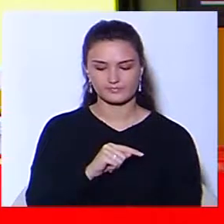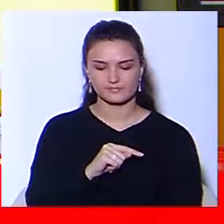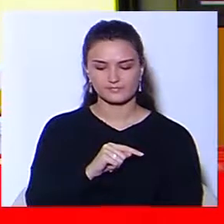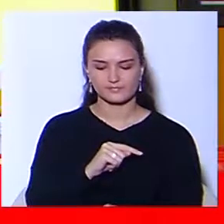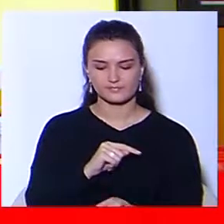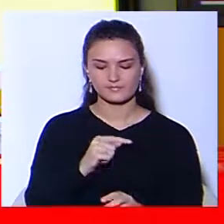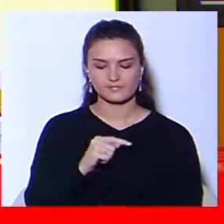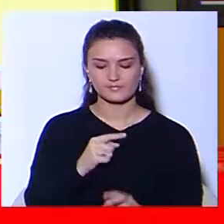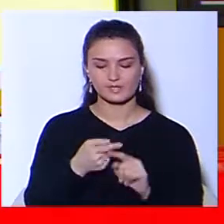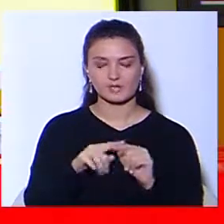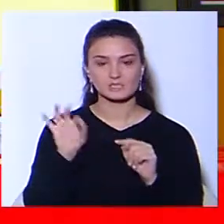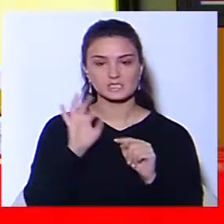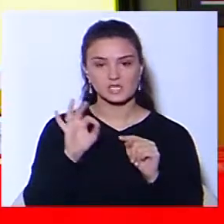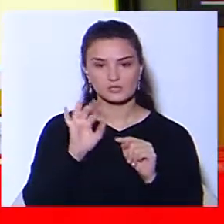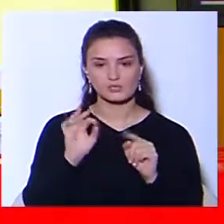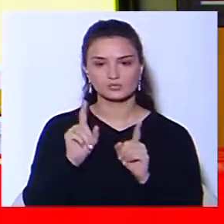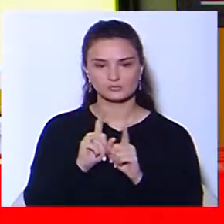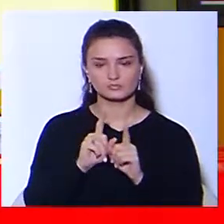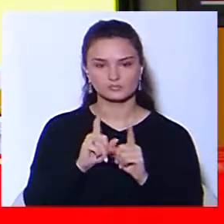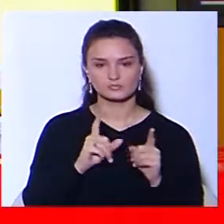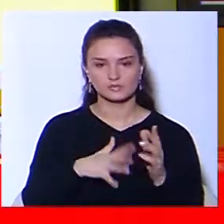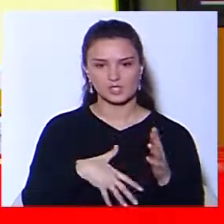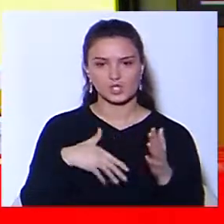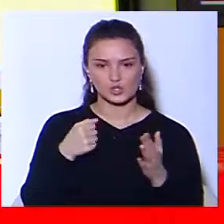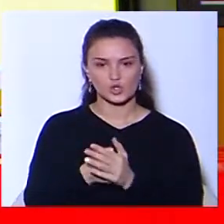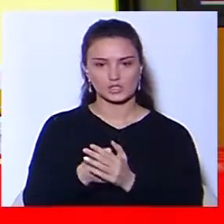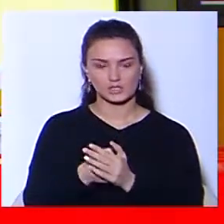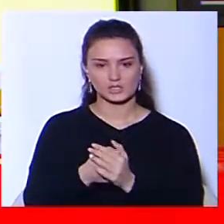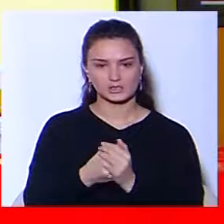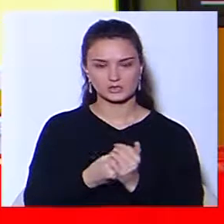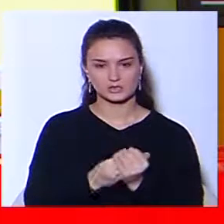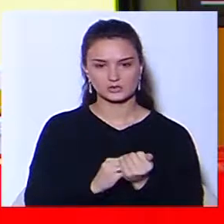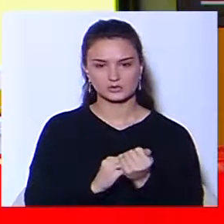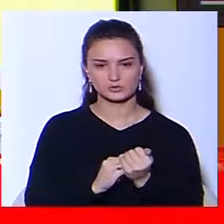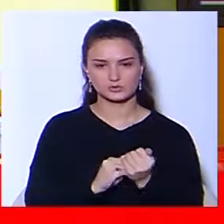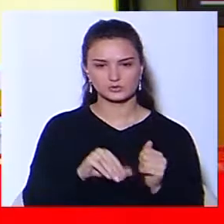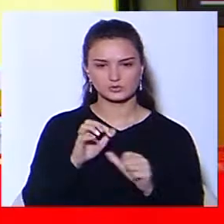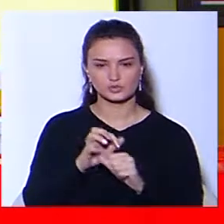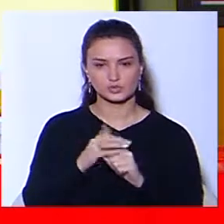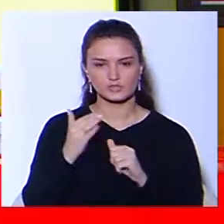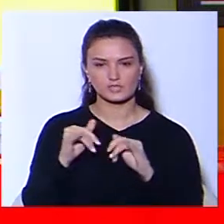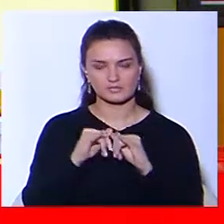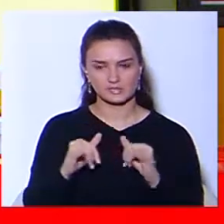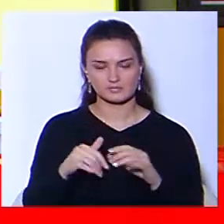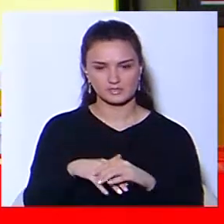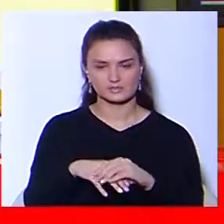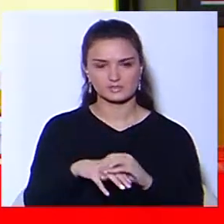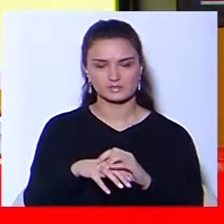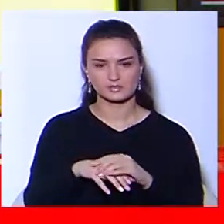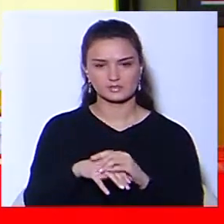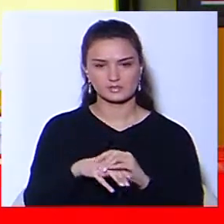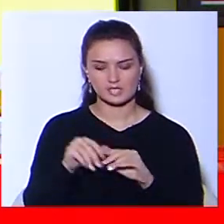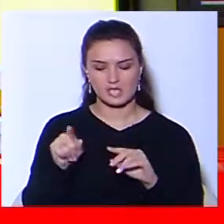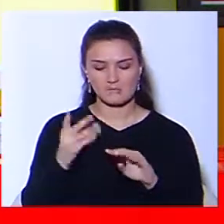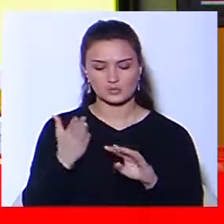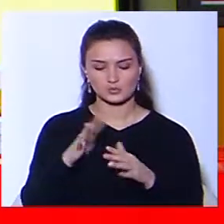გამორჩეული, რის გამოც ასევე ნოყიარი ნიადაგი ხდება სოკოს განვითარებისათვის. Am